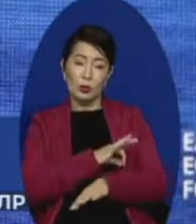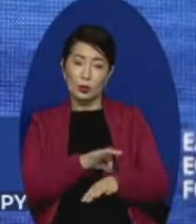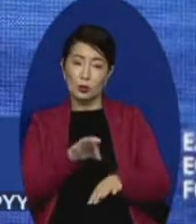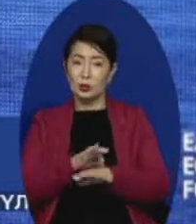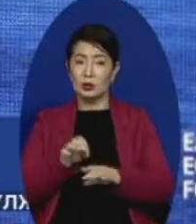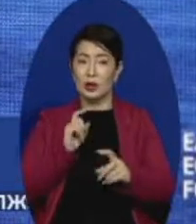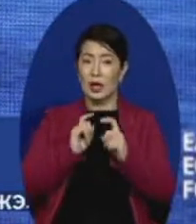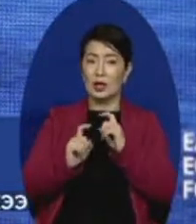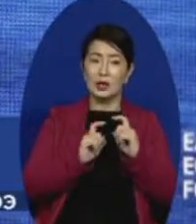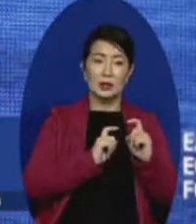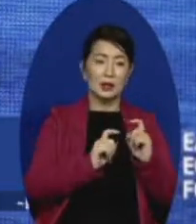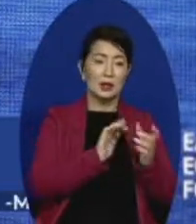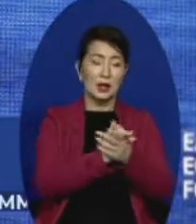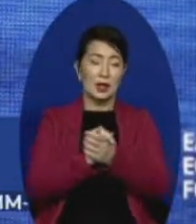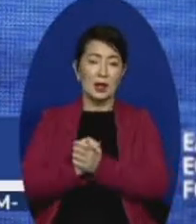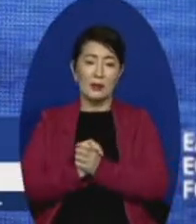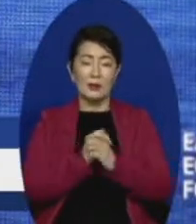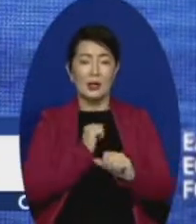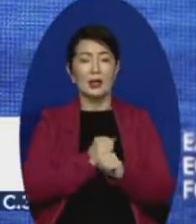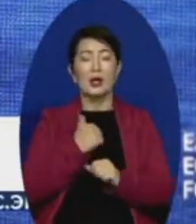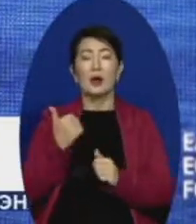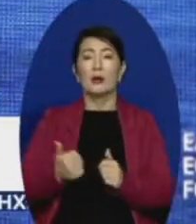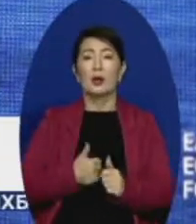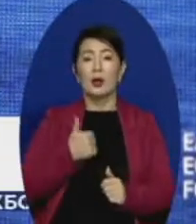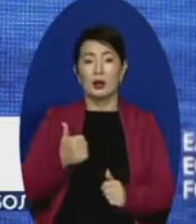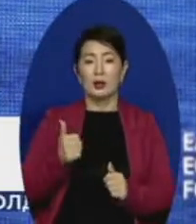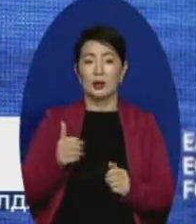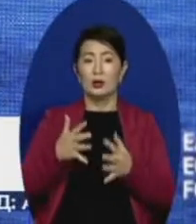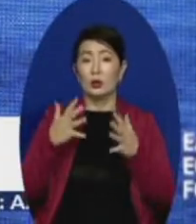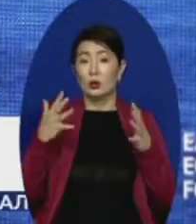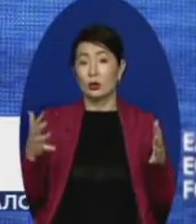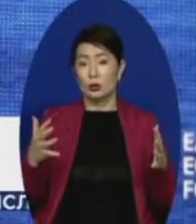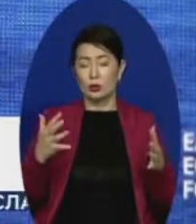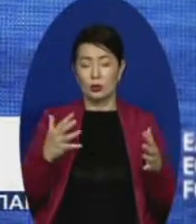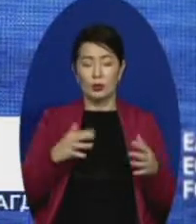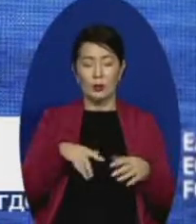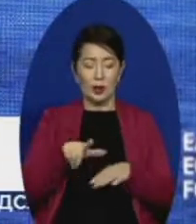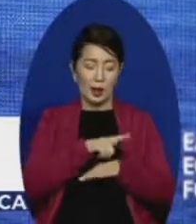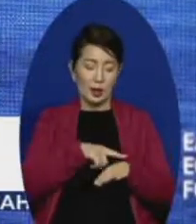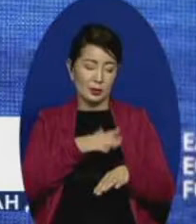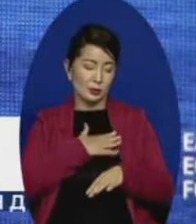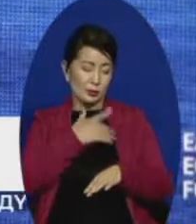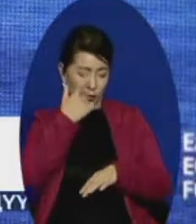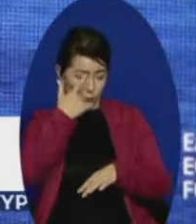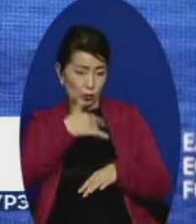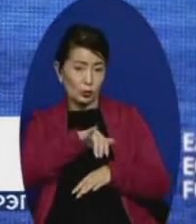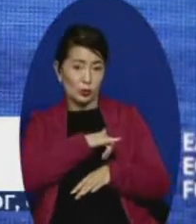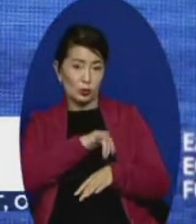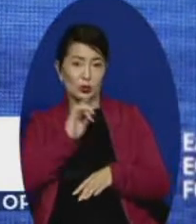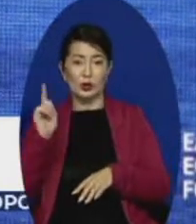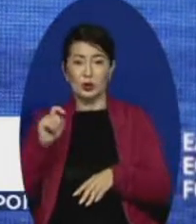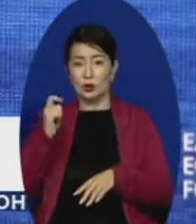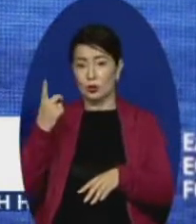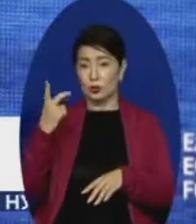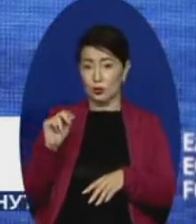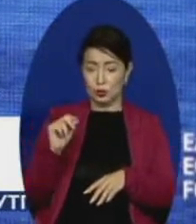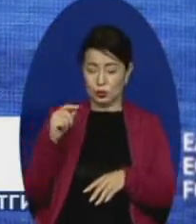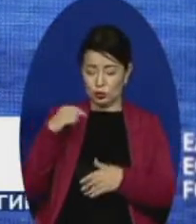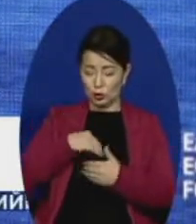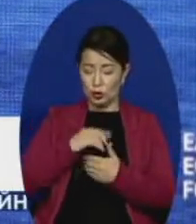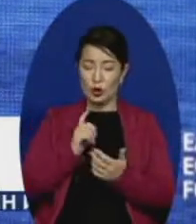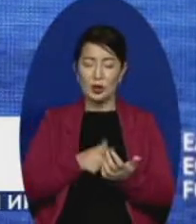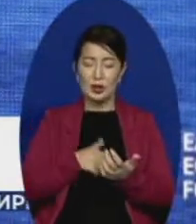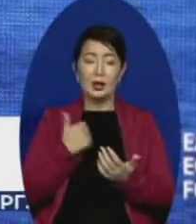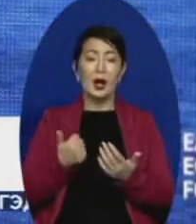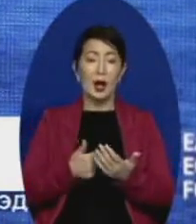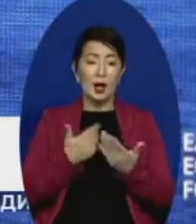төслүүдэд харилцан ашигтай хамтран ажиллахад бэлэн байна. Өргөн урдам газар нутгаар Монгол улсын хувьд бол эрчим хүчээр дотоодынхаа хэрэглээг